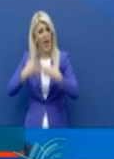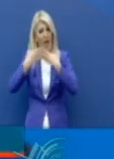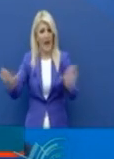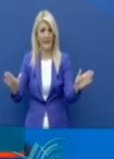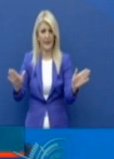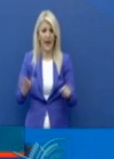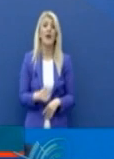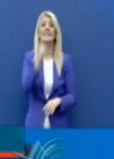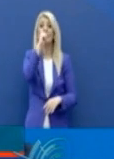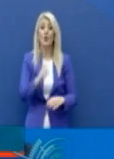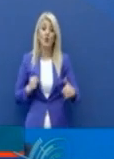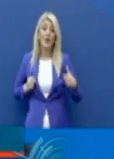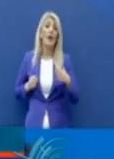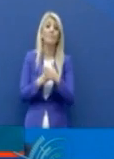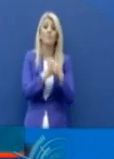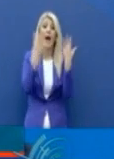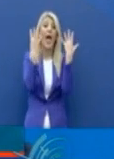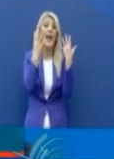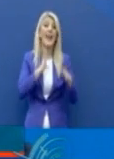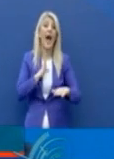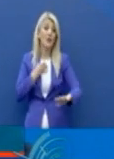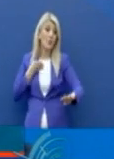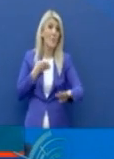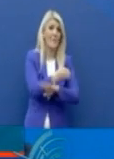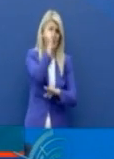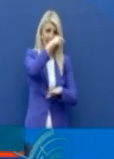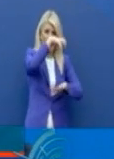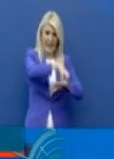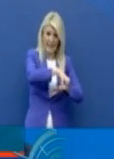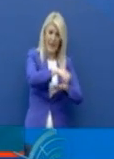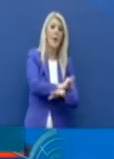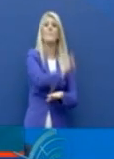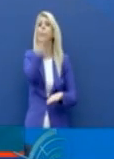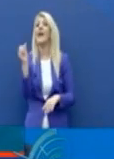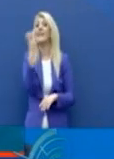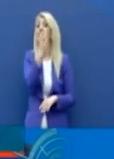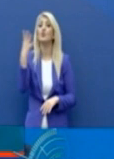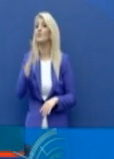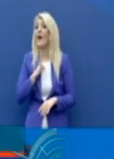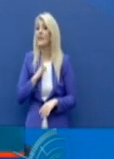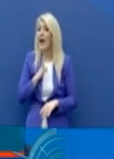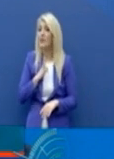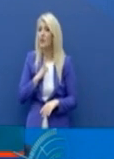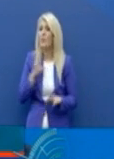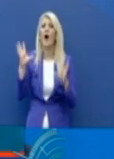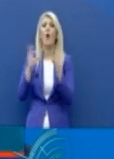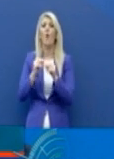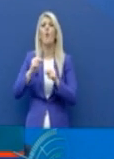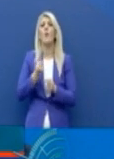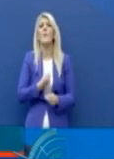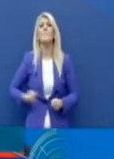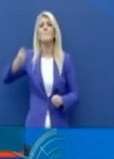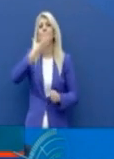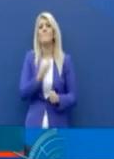και 9 ατόμων σε όλες τις εκκλησίες και έως 25 ατόμων στους Μητροπολιτικούς Ναούς σε όλες τις περιοχές της